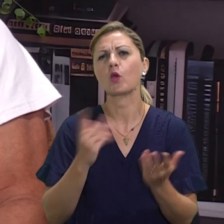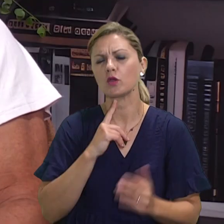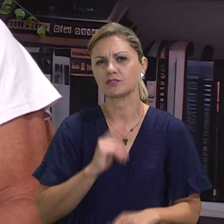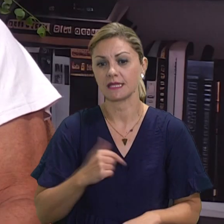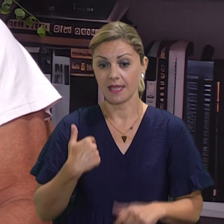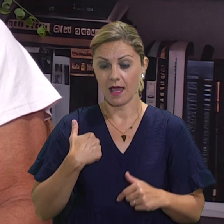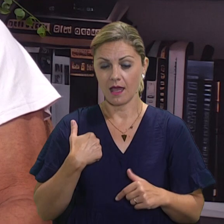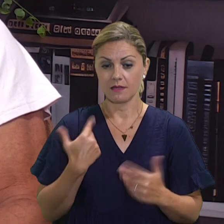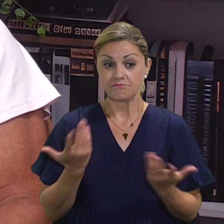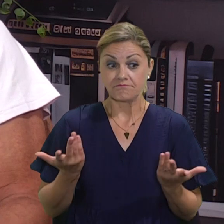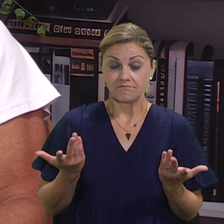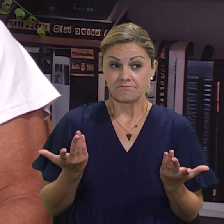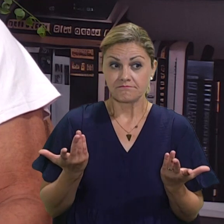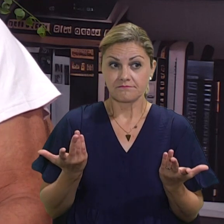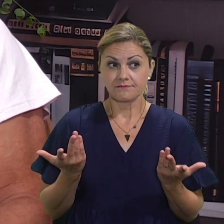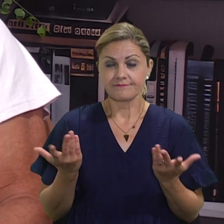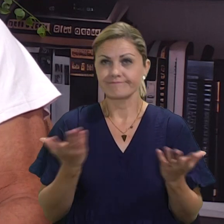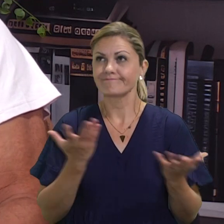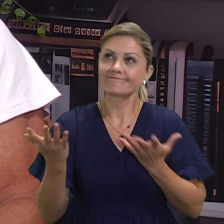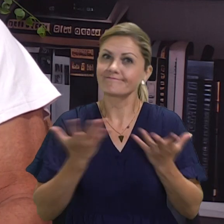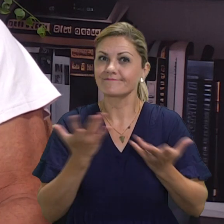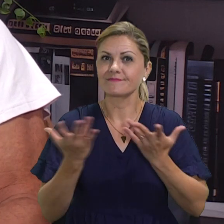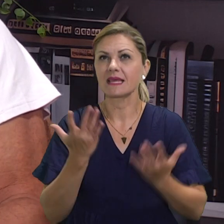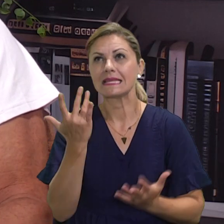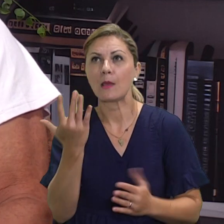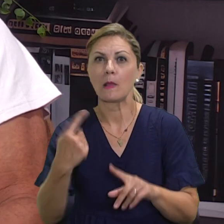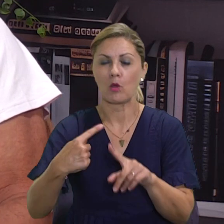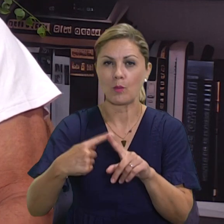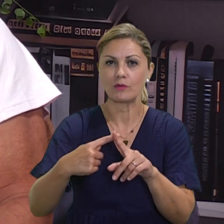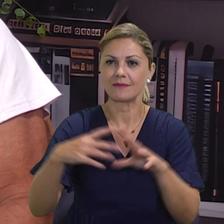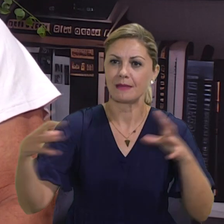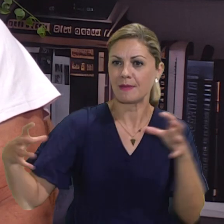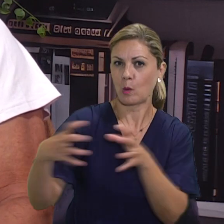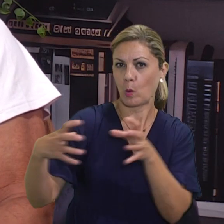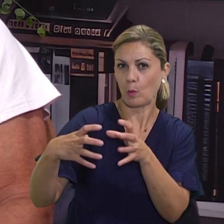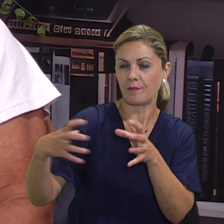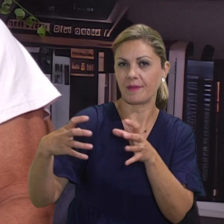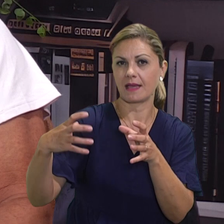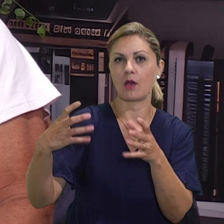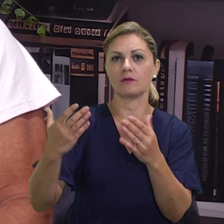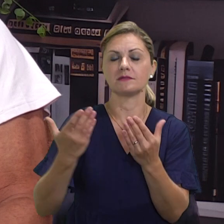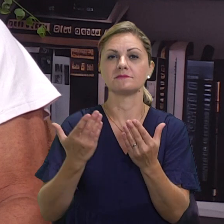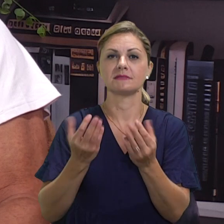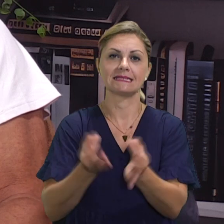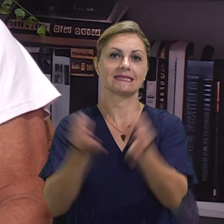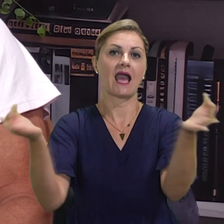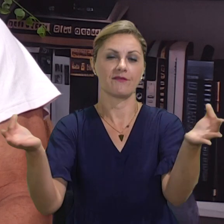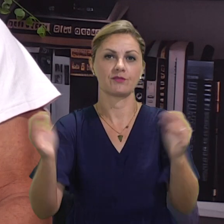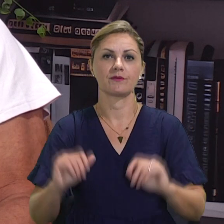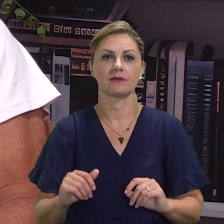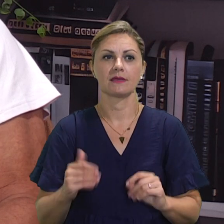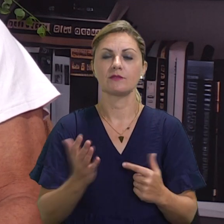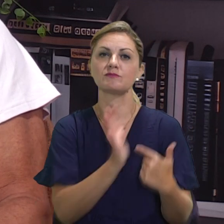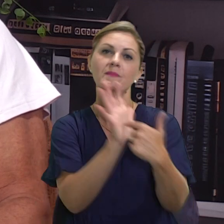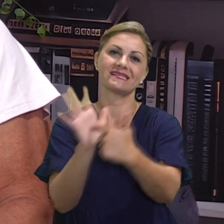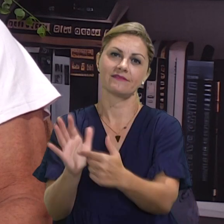dosta nastupa. Mm-hmm. Ja imam dosta nastupa, ali što se tiče aforizama, tu smo nastupali nekoliko puta. Sad je